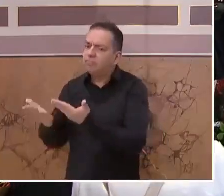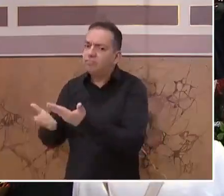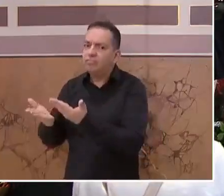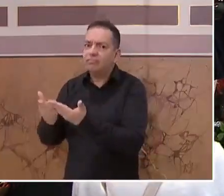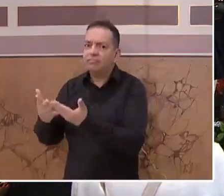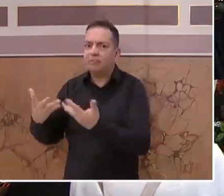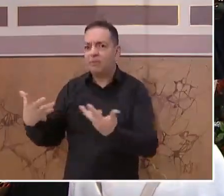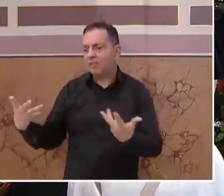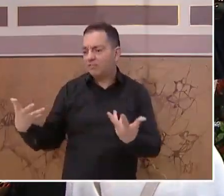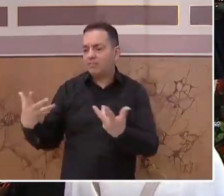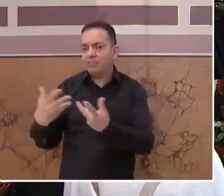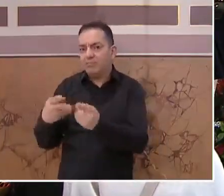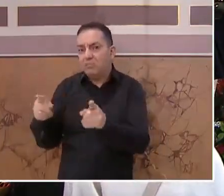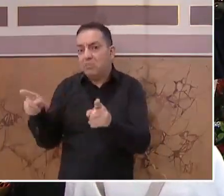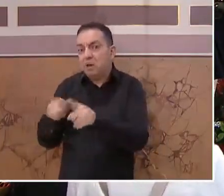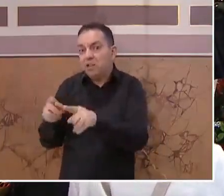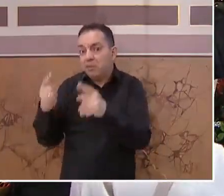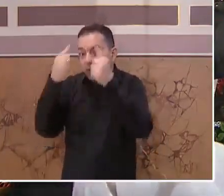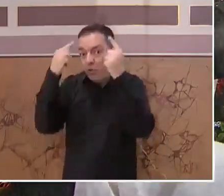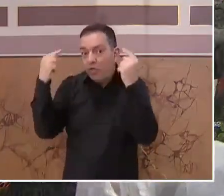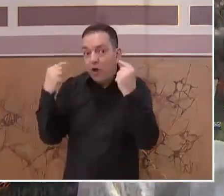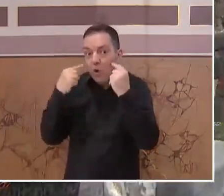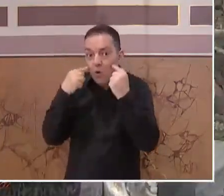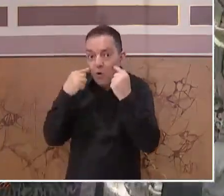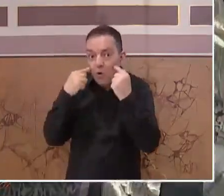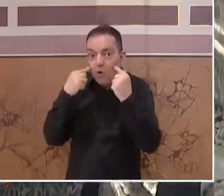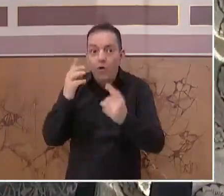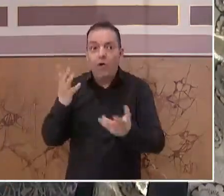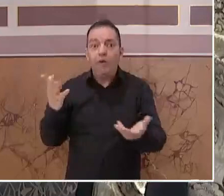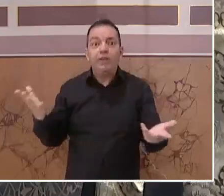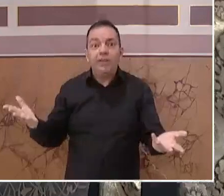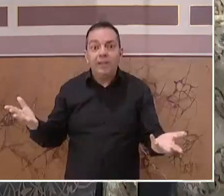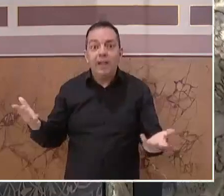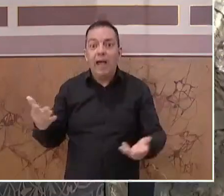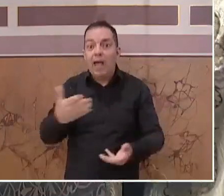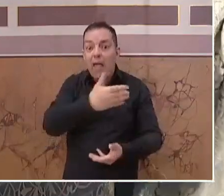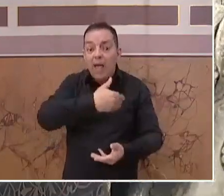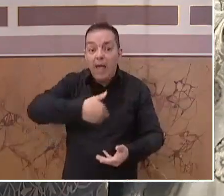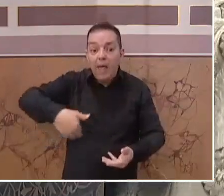ενανθρωπίσεως του Θεού Λόγου, ή να ημείς